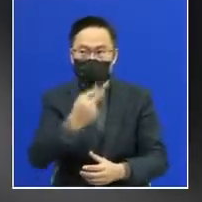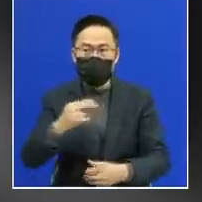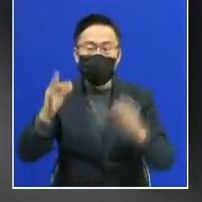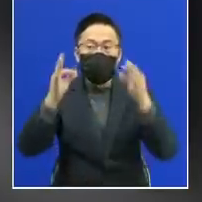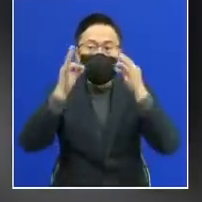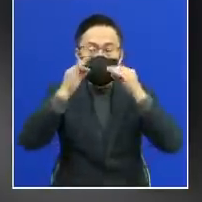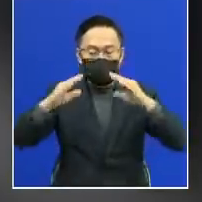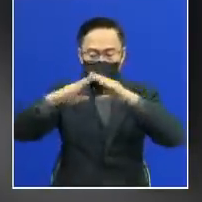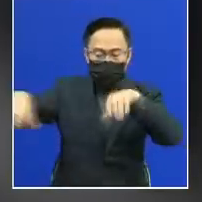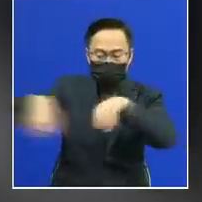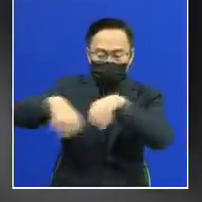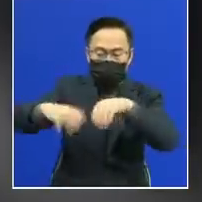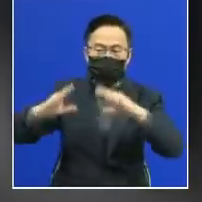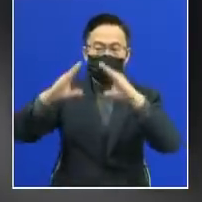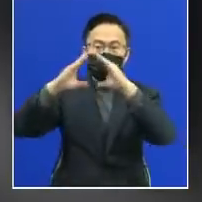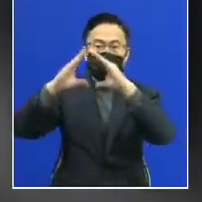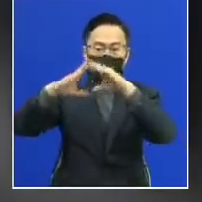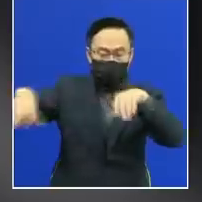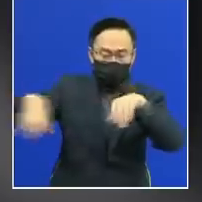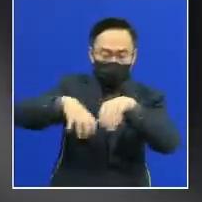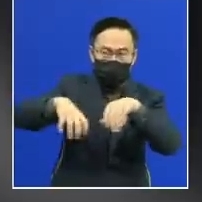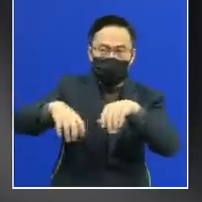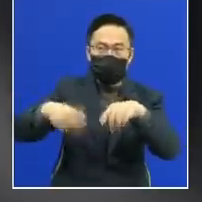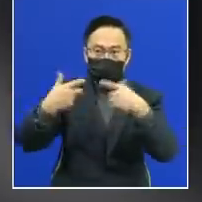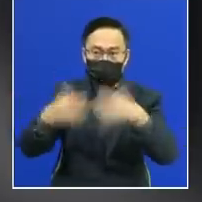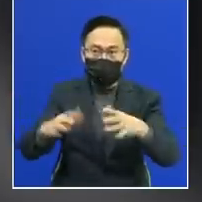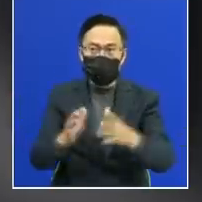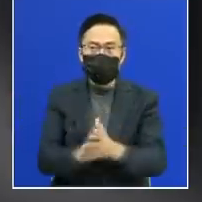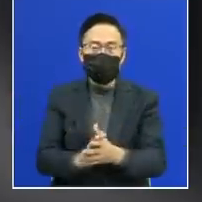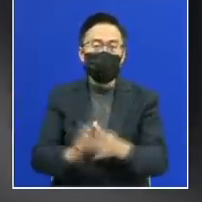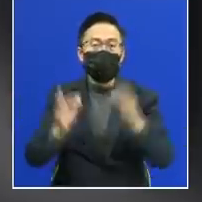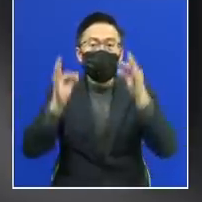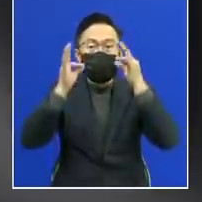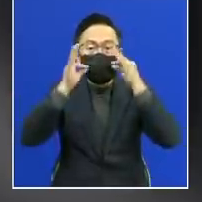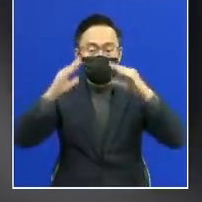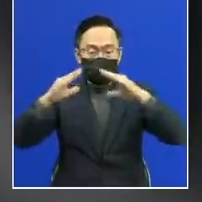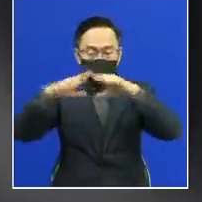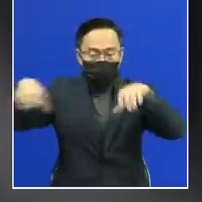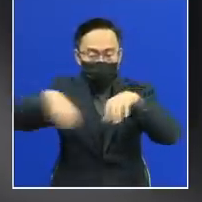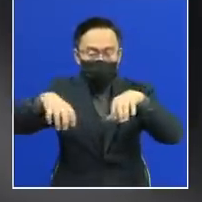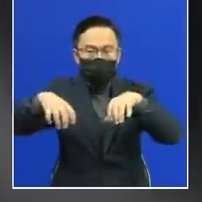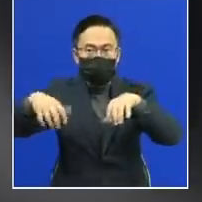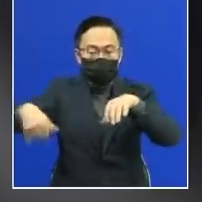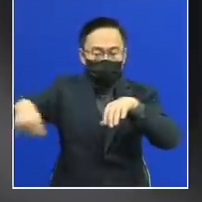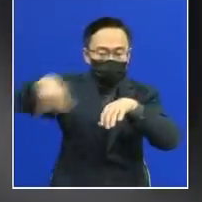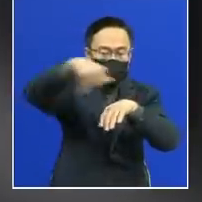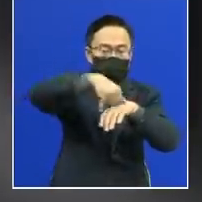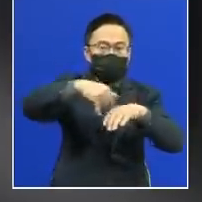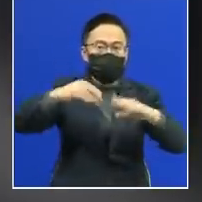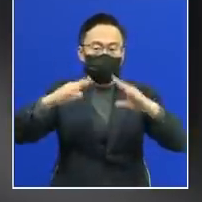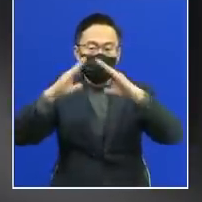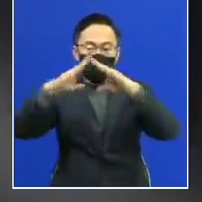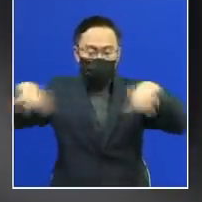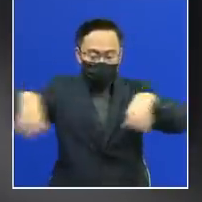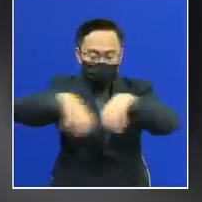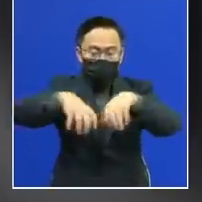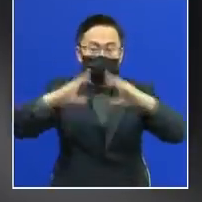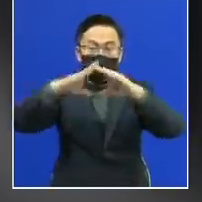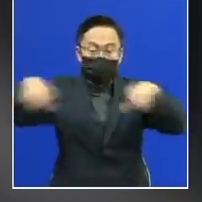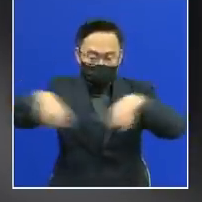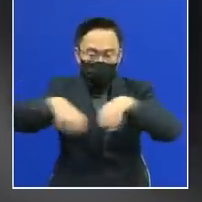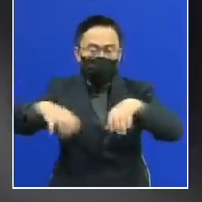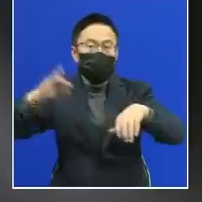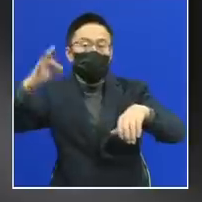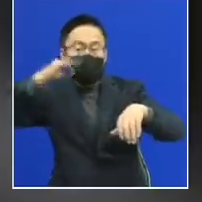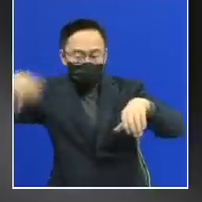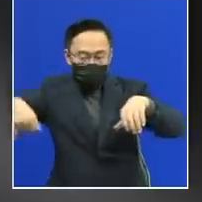ของบ้านข้างๆแต่กล้องวงจรปิดเป็นเจ้าของรถในบ้านหลังนี ้นี่ตัวนี้ปีนเดินขึ้นมานี่นะฮะ ใช่แล้